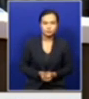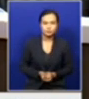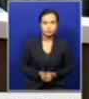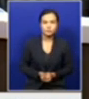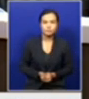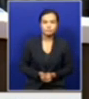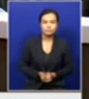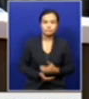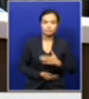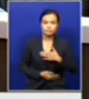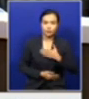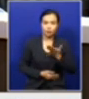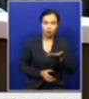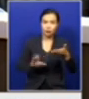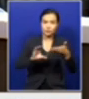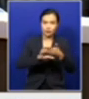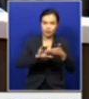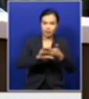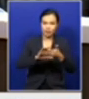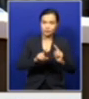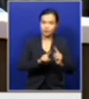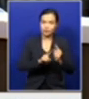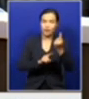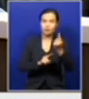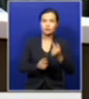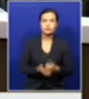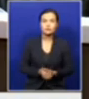ดิฉันขออนุญาตขึ้นสไลด์แรกนะคะ